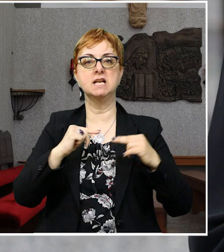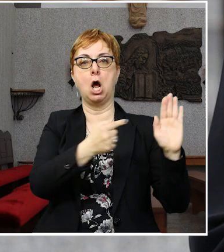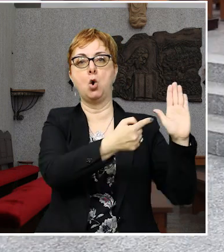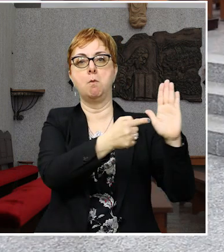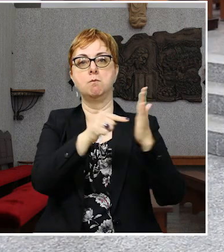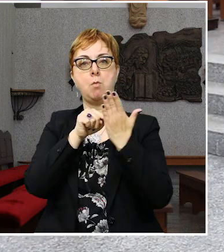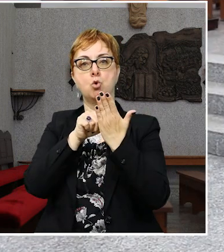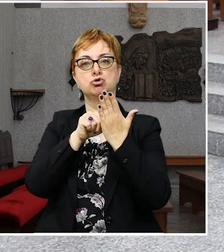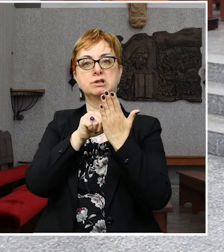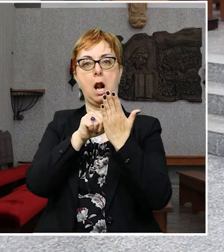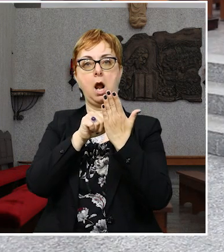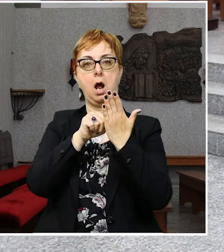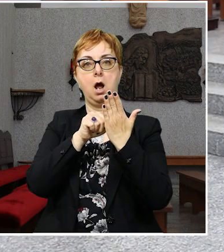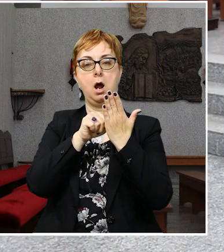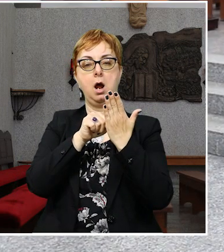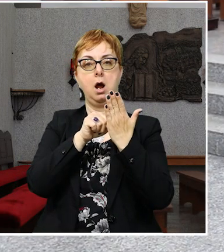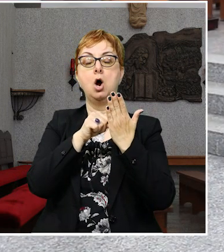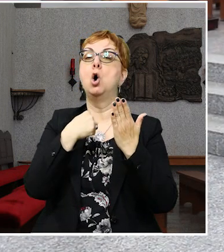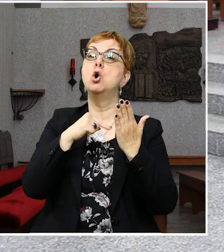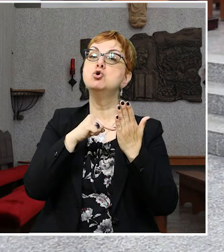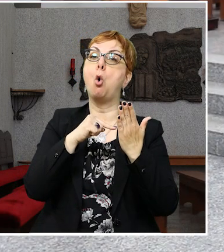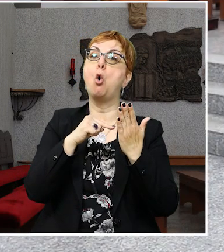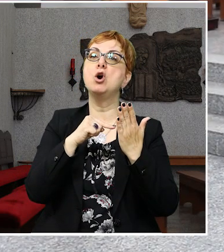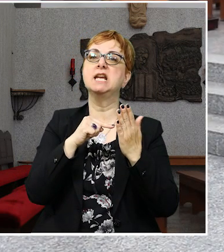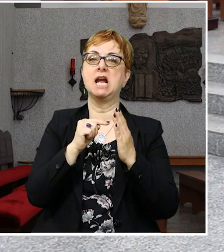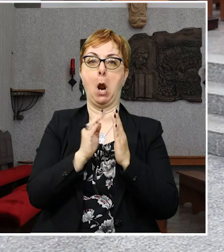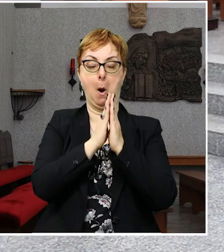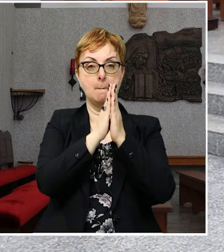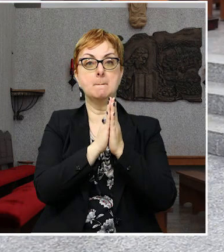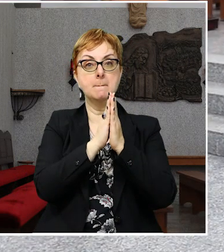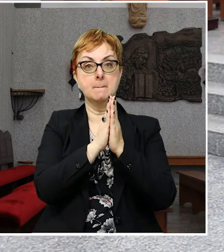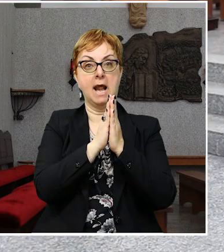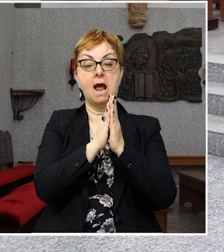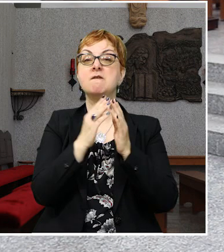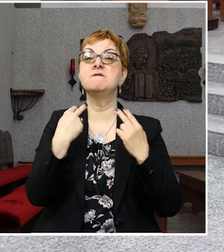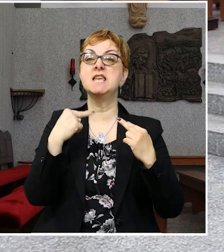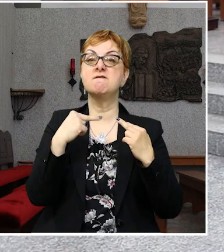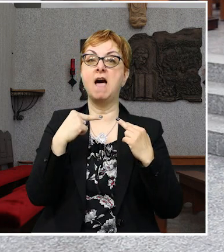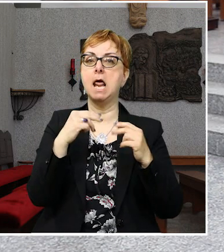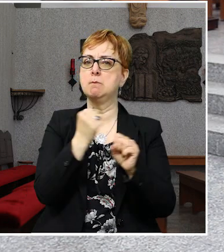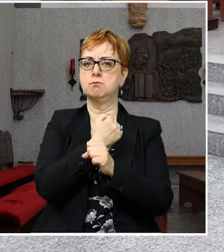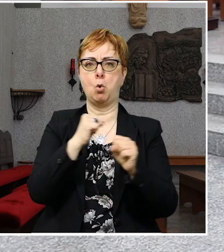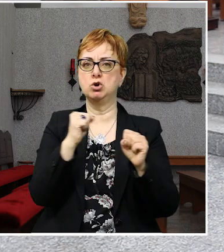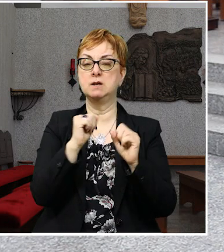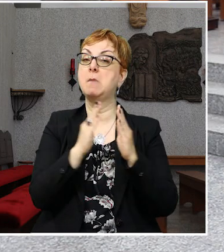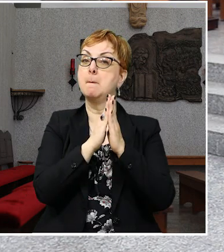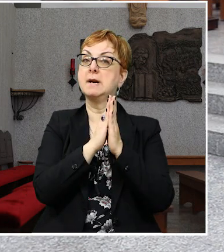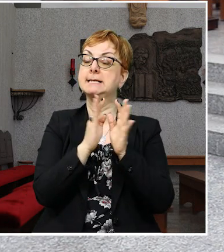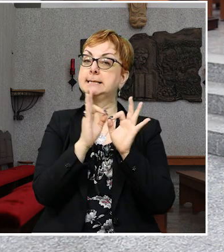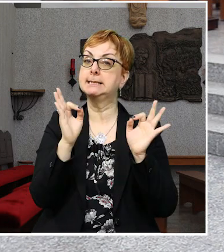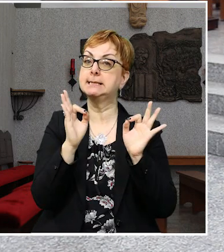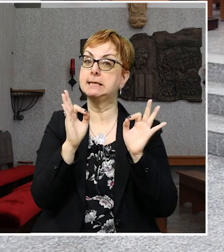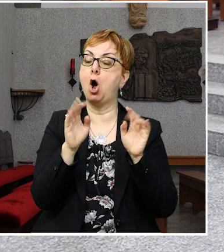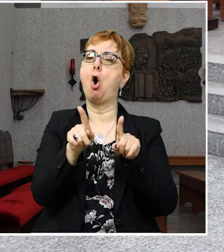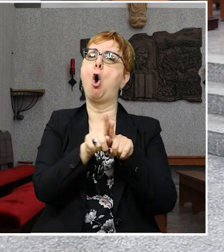vita. Non possiamo vivere senza pregare. Non possiamo vivere